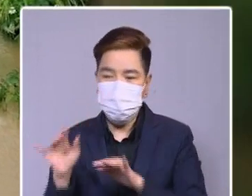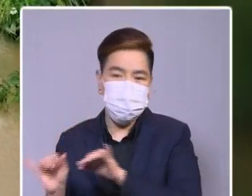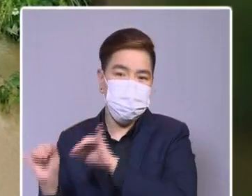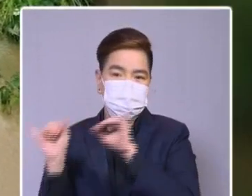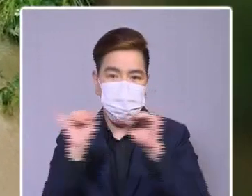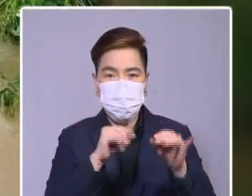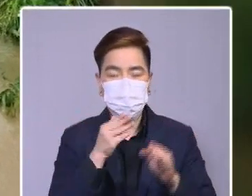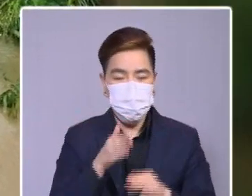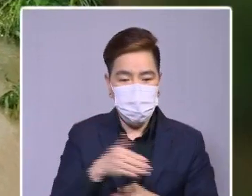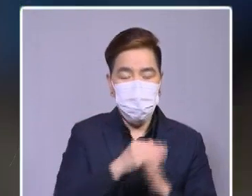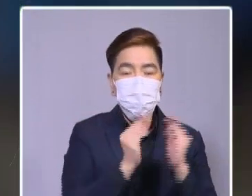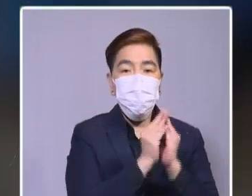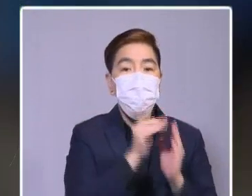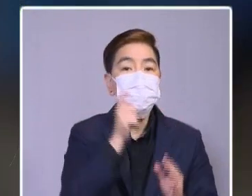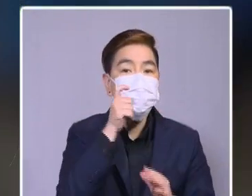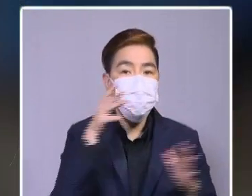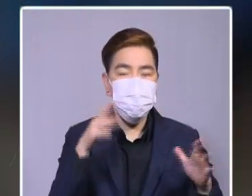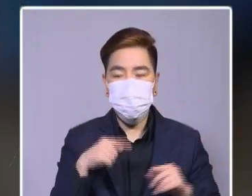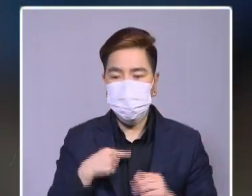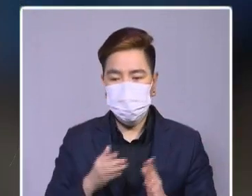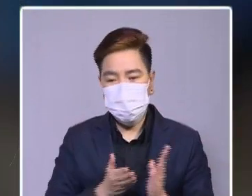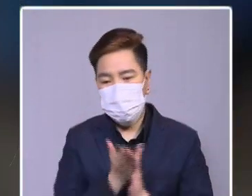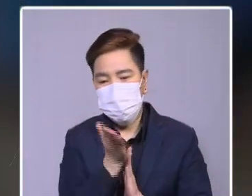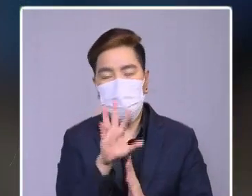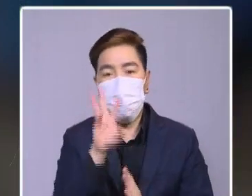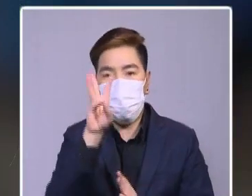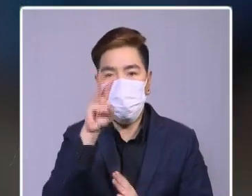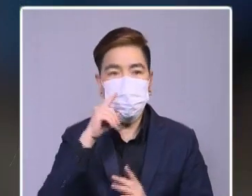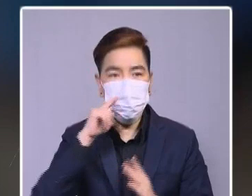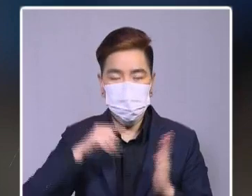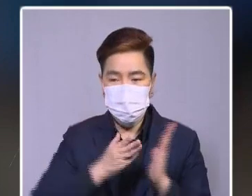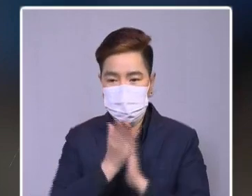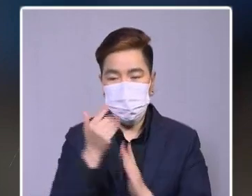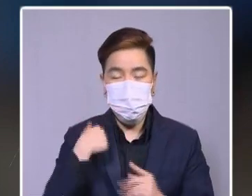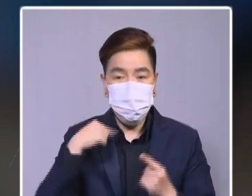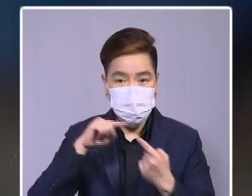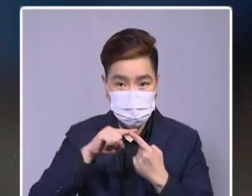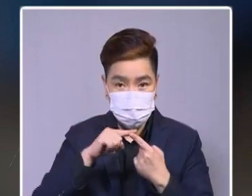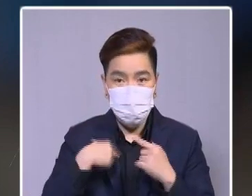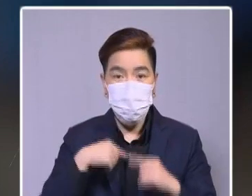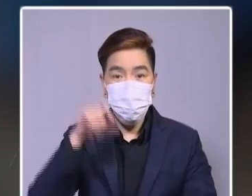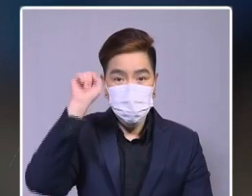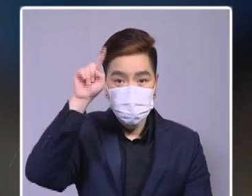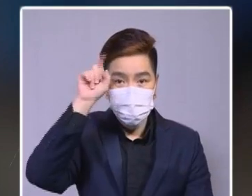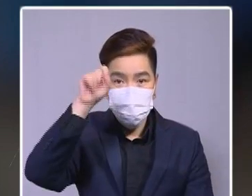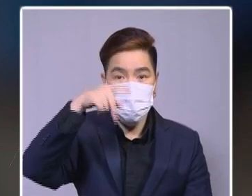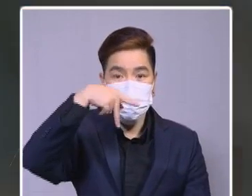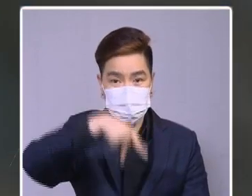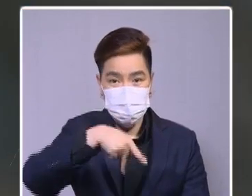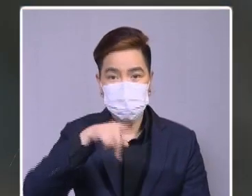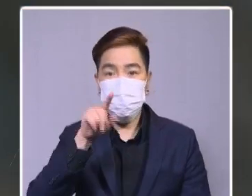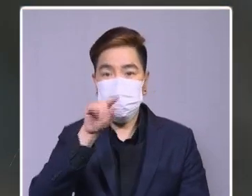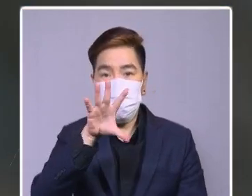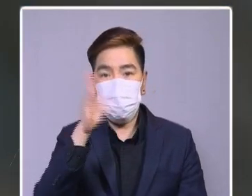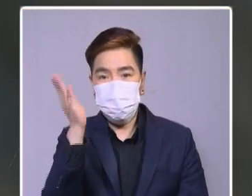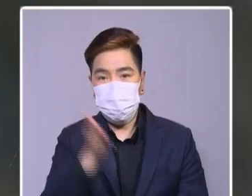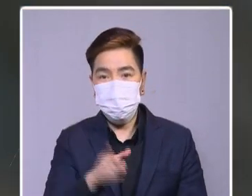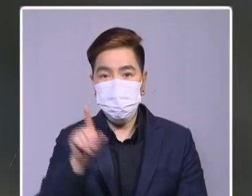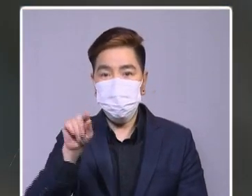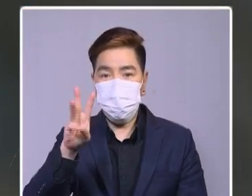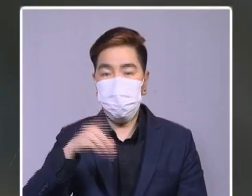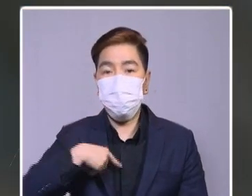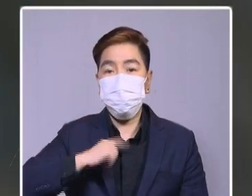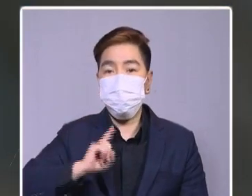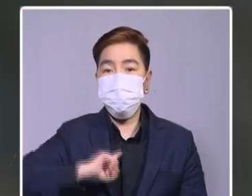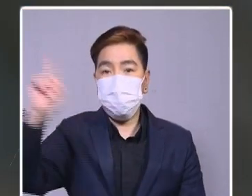ชุมทางบัวใหญ่แทนจำนวน 6ขบวนมีขบวนไหนบ้างนะคะมีรถด่วนพิเศษ 25/26ไป